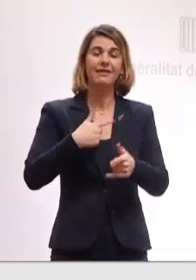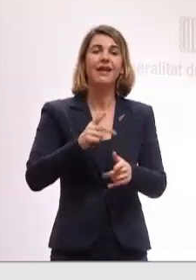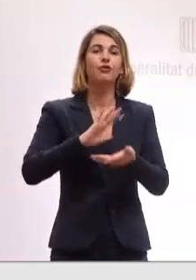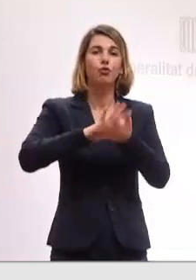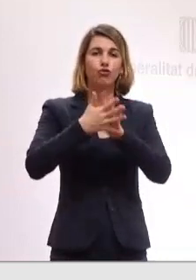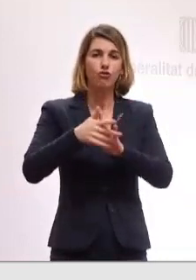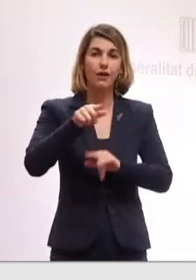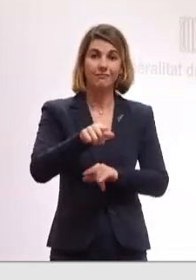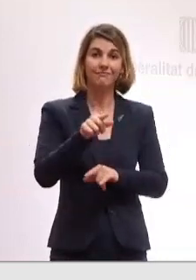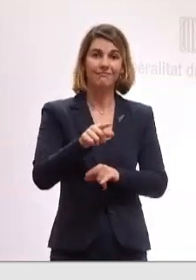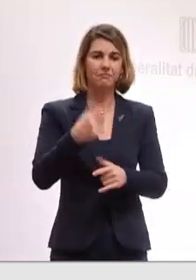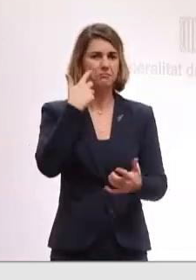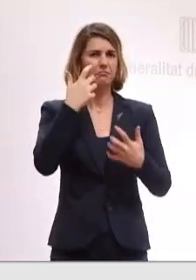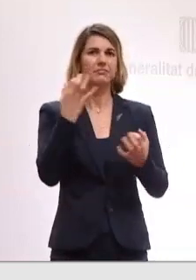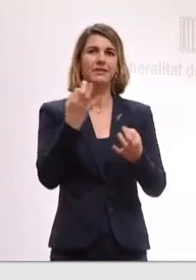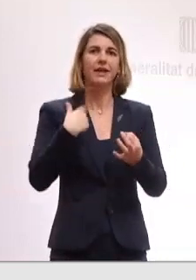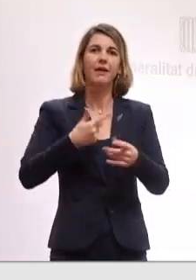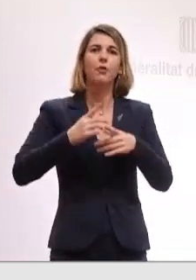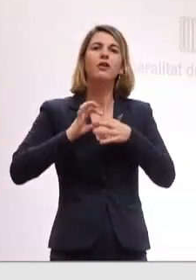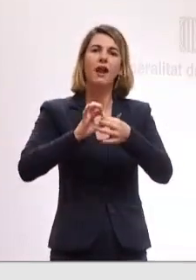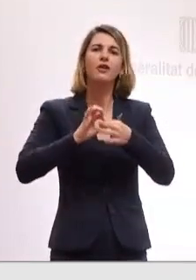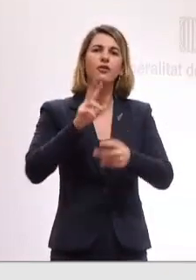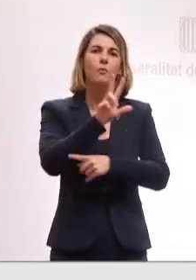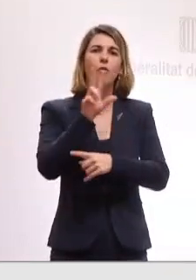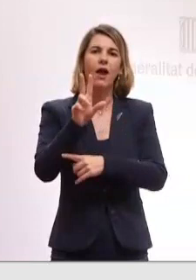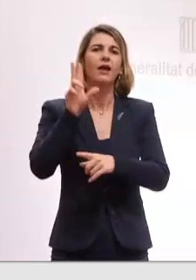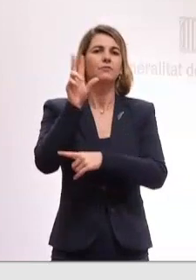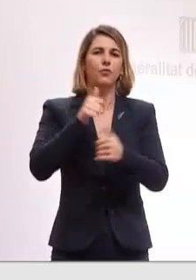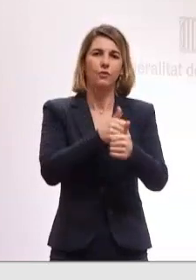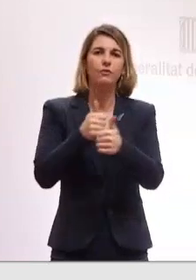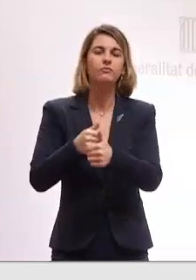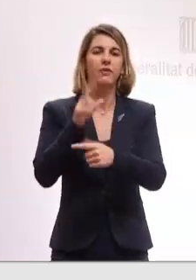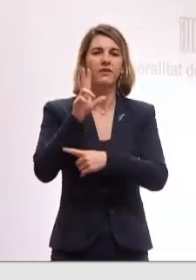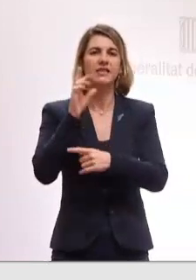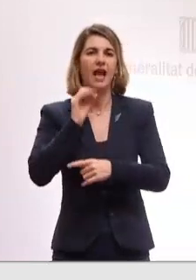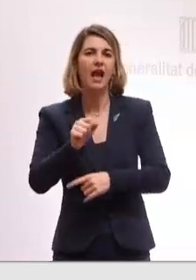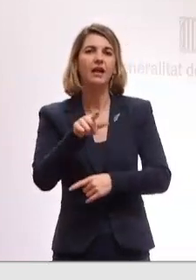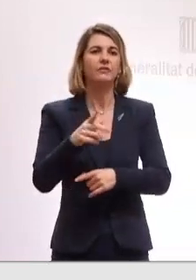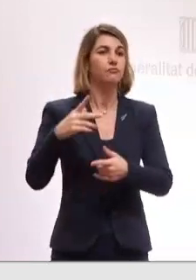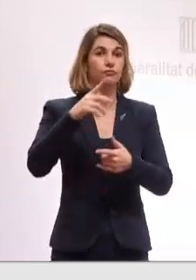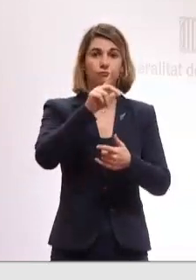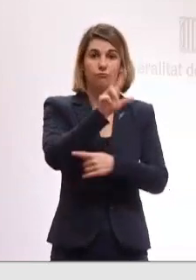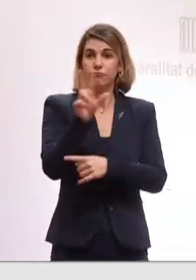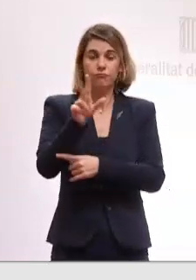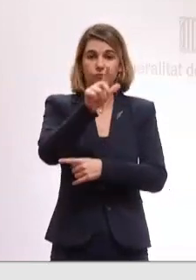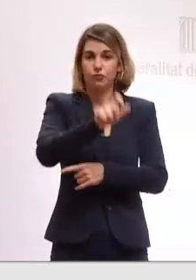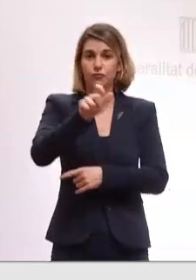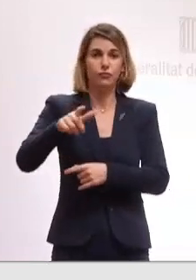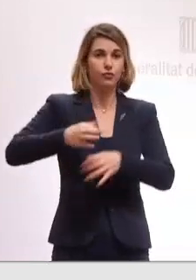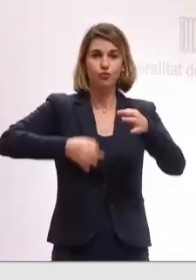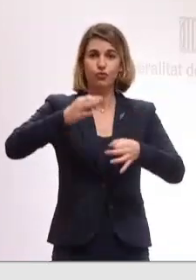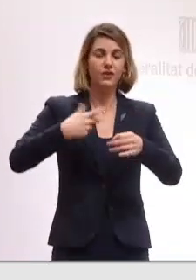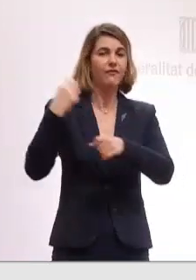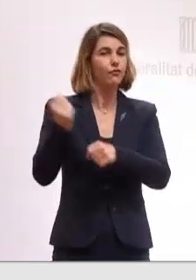Tortosa, destaca per la bona relació amb els advocats, procuradors, fiscals, lletrats i jutges i funcionaris fins a la